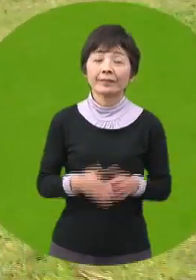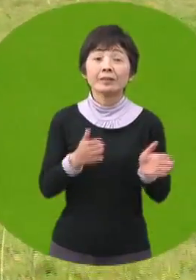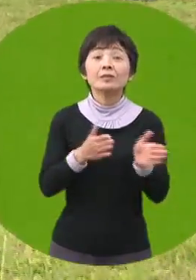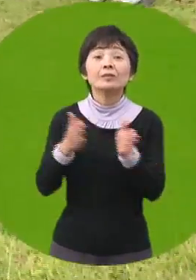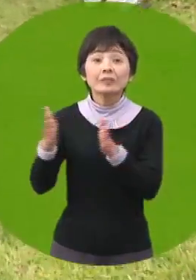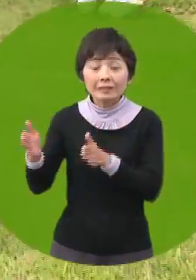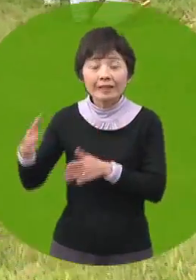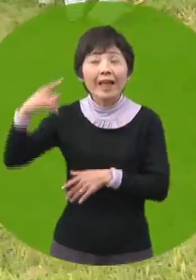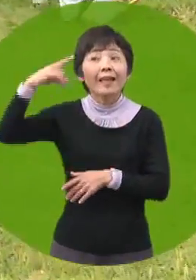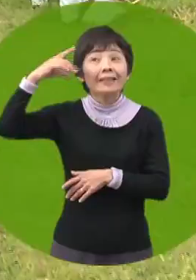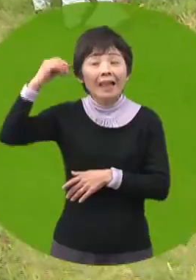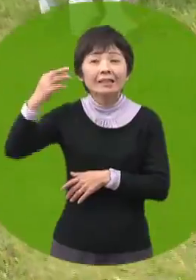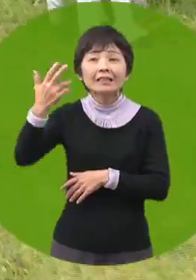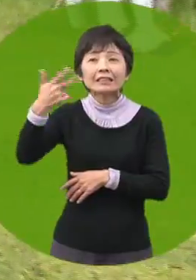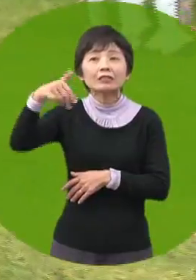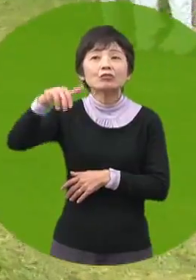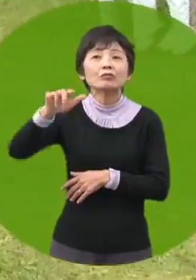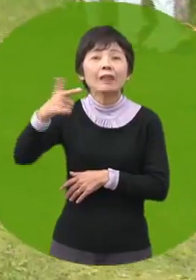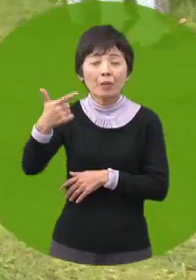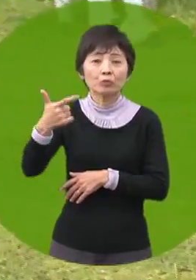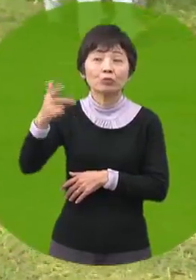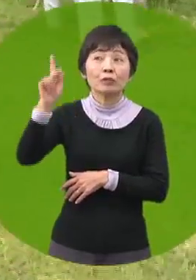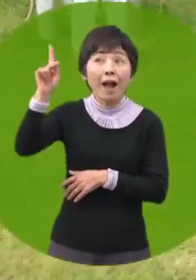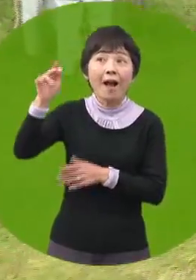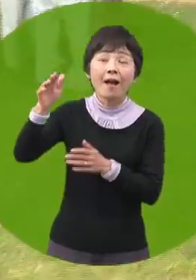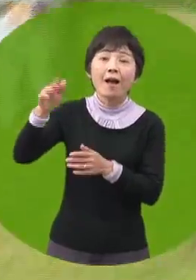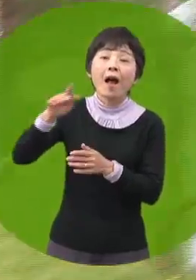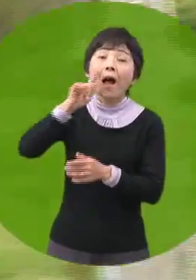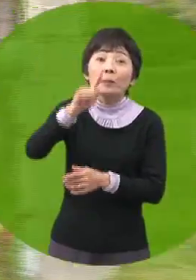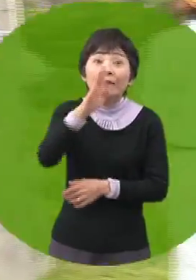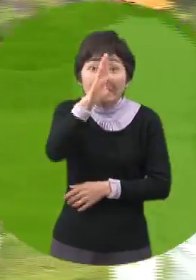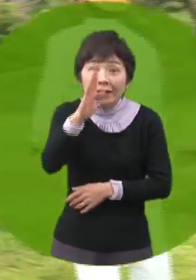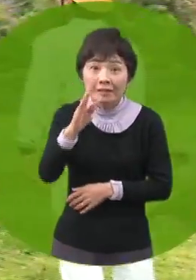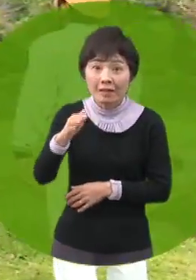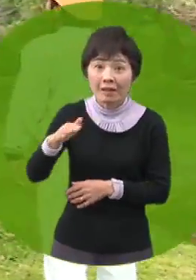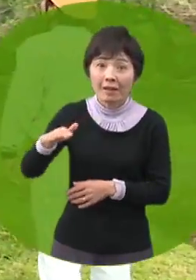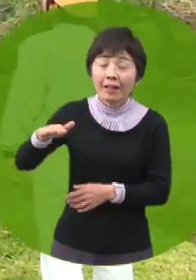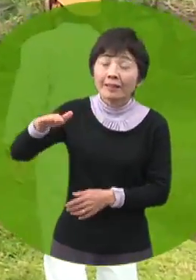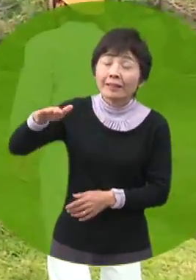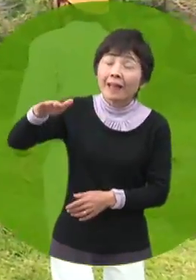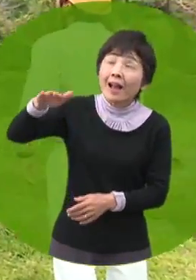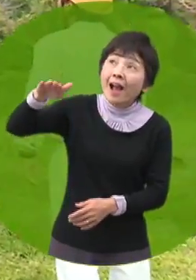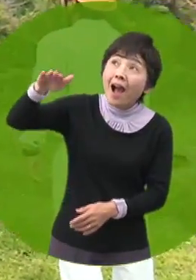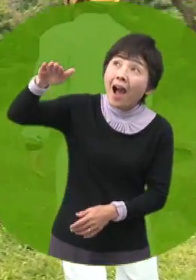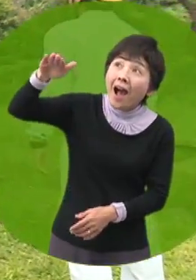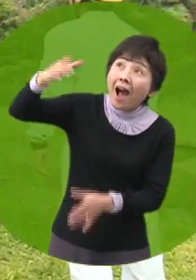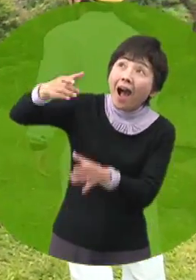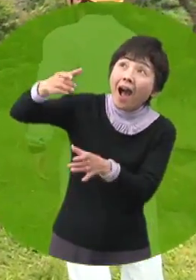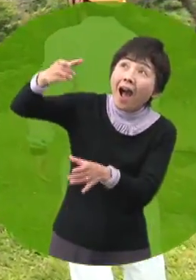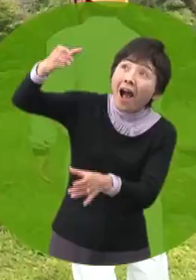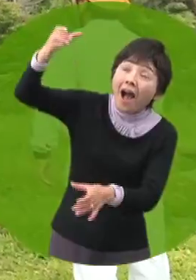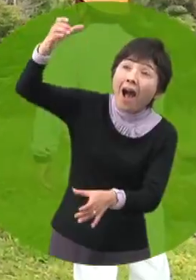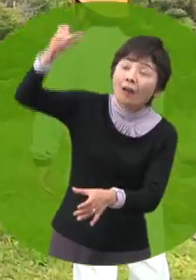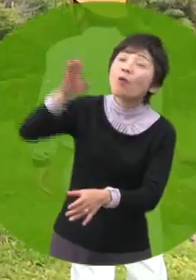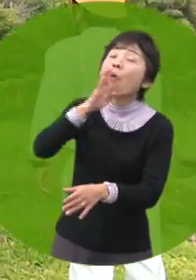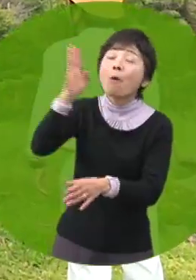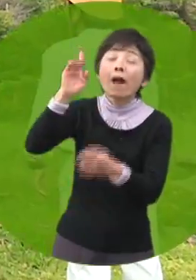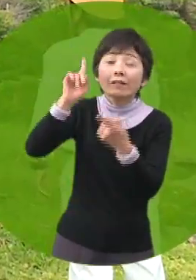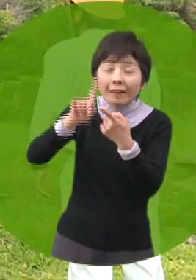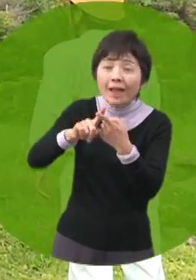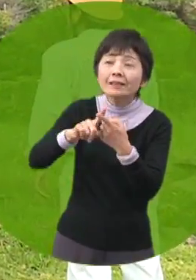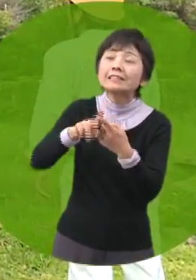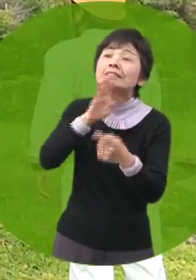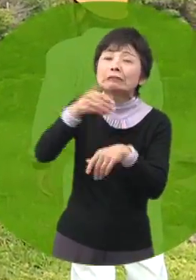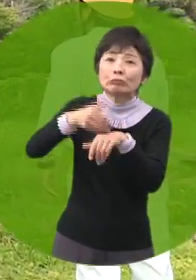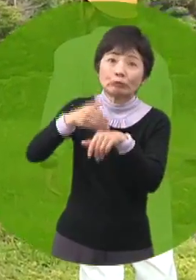続いて電気システム科へやってきましたが、見てください、ずいぶん高いところで本格的な実習を